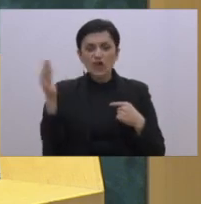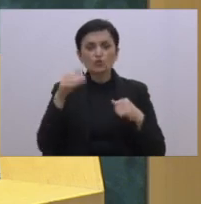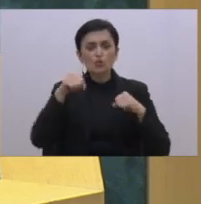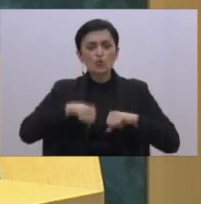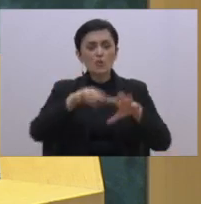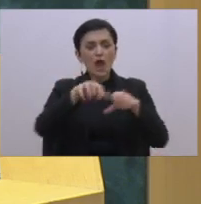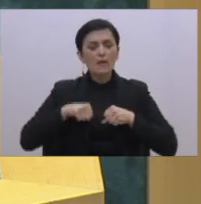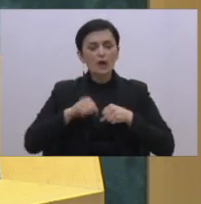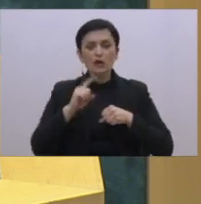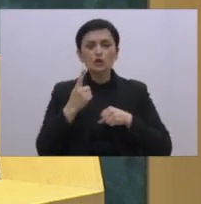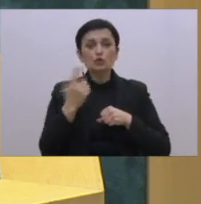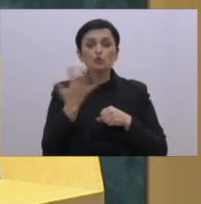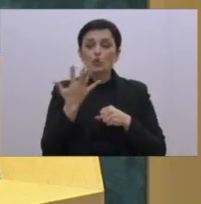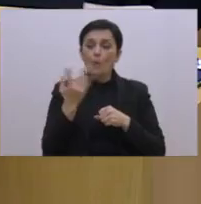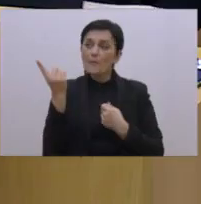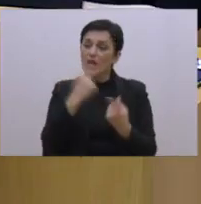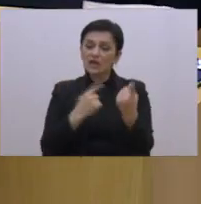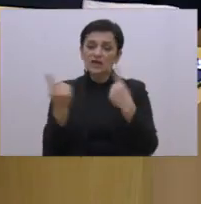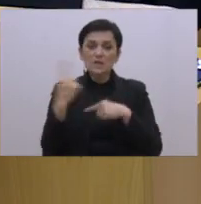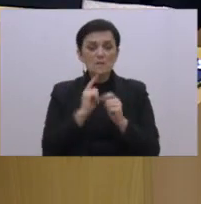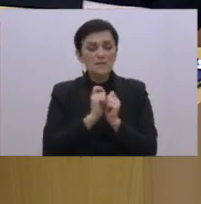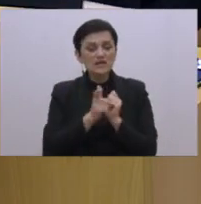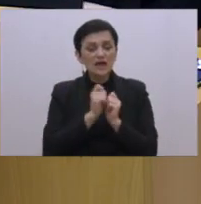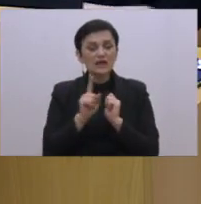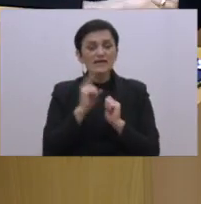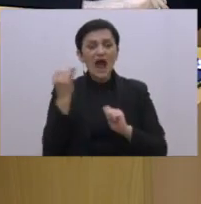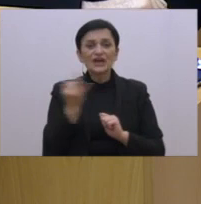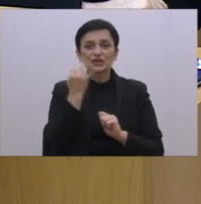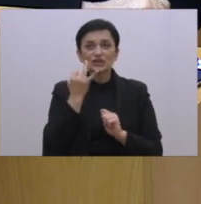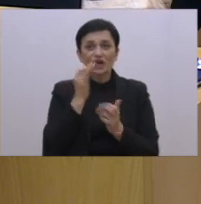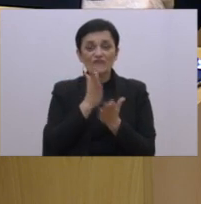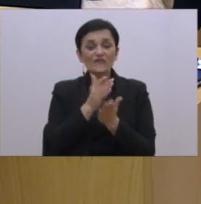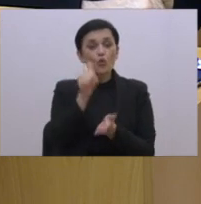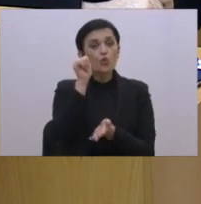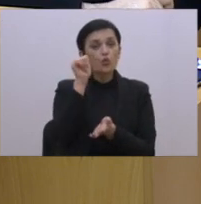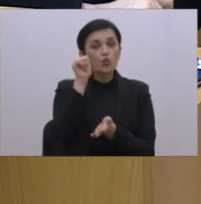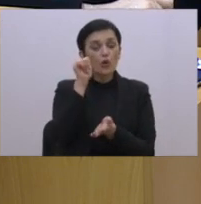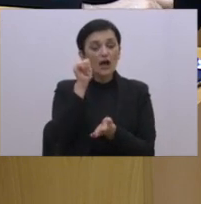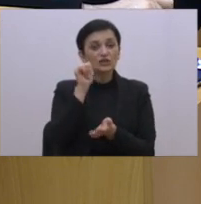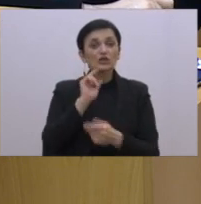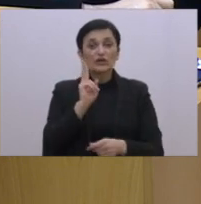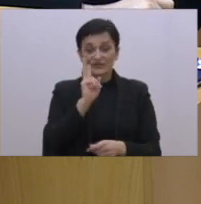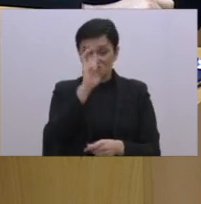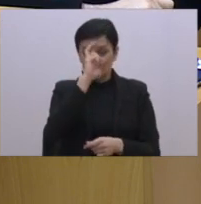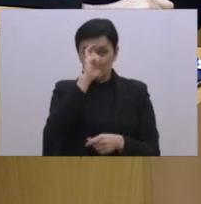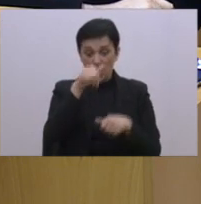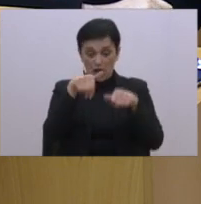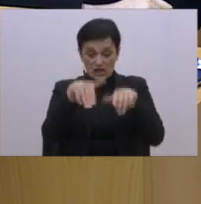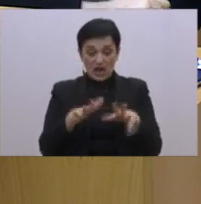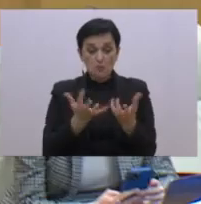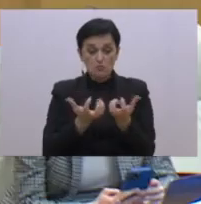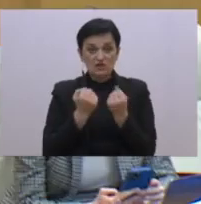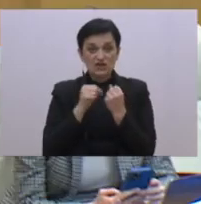იცოდეს, რომელი წყაროებიდან ფინანსდებიან და რა ინტერესების დგას მათ უკან, ვინც სახელმწიფო გადაწყვეტილების